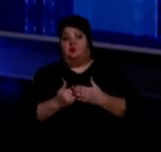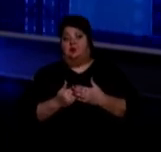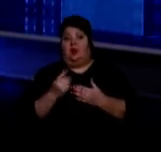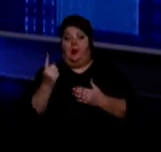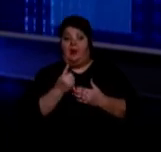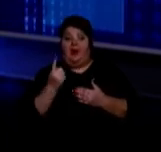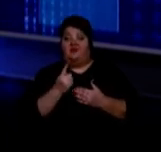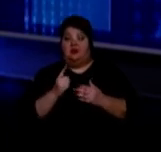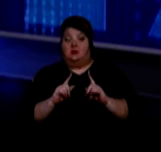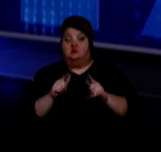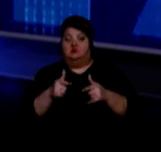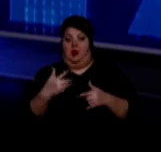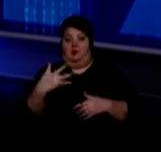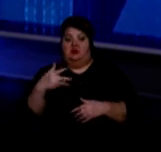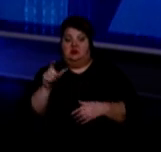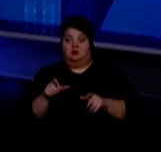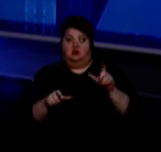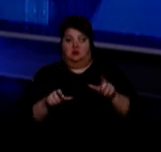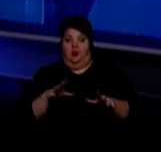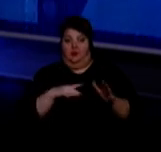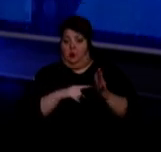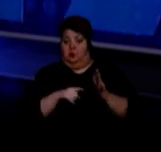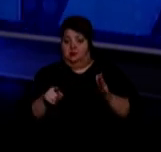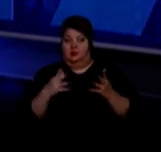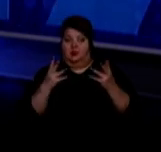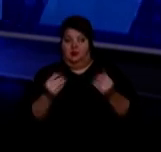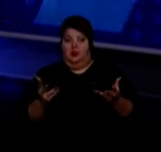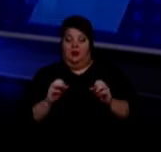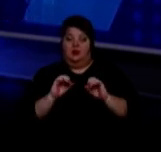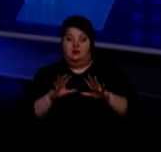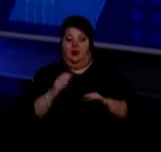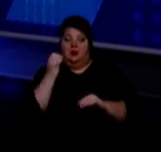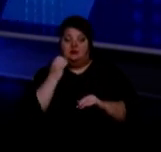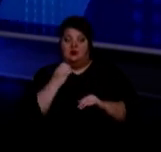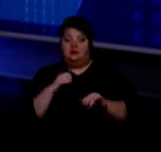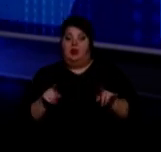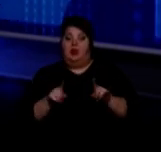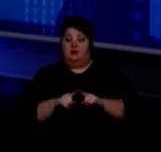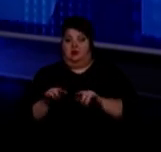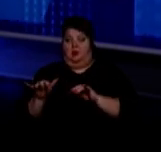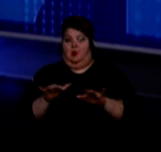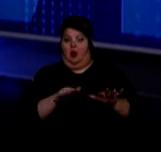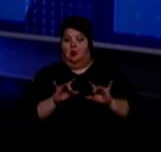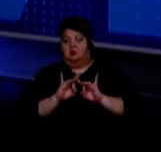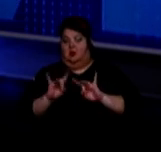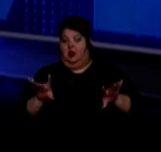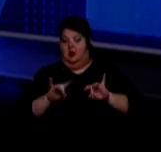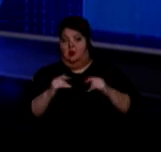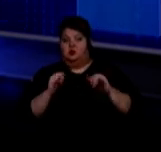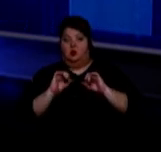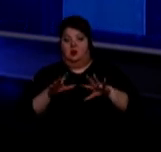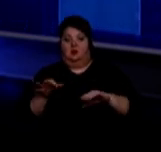первинних донорів, даже 50 чоловік десь було за ці дні, які здали завдяки цим акціям. Сьогодні здавали там і